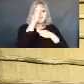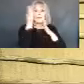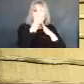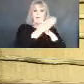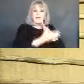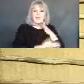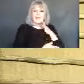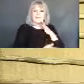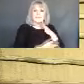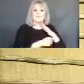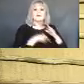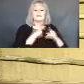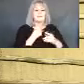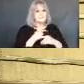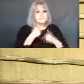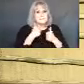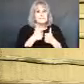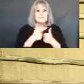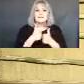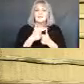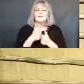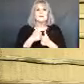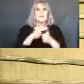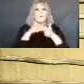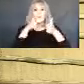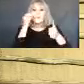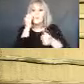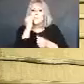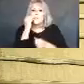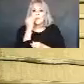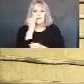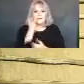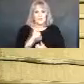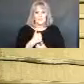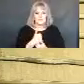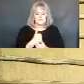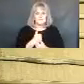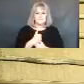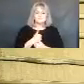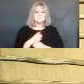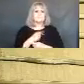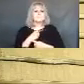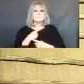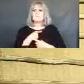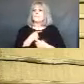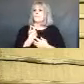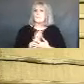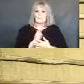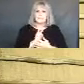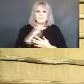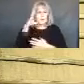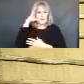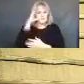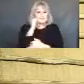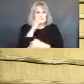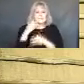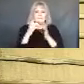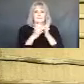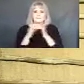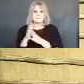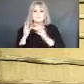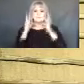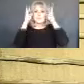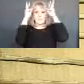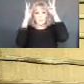wees. Toen ik ontdek dat die goeie nuus is, Jesus is koning, toen besef ik dat die hoop waarmee